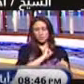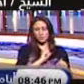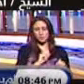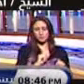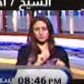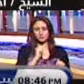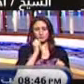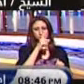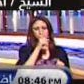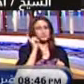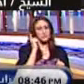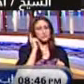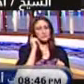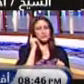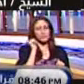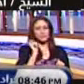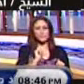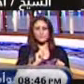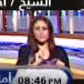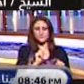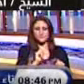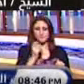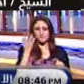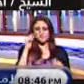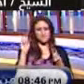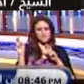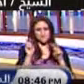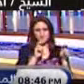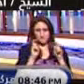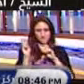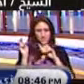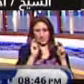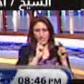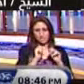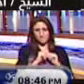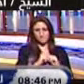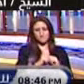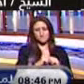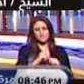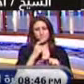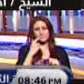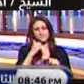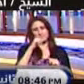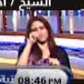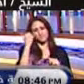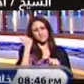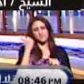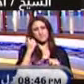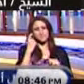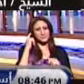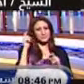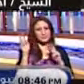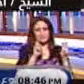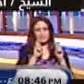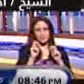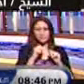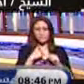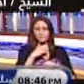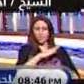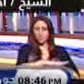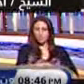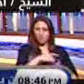بشغف الحديث الرائع الذي دار بينك وبين الدكتور صلاح سلطان. نعم. مع احترامي للدكتور صلاح سلطان، هو